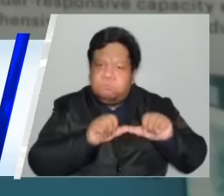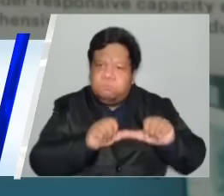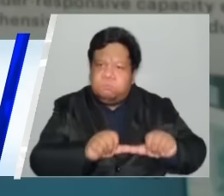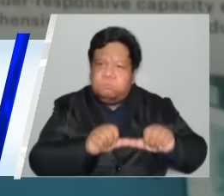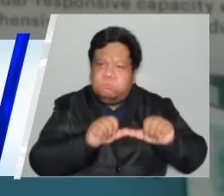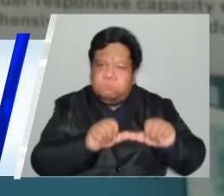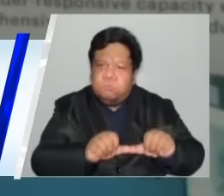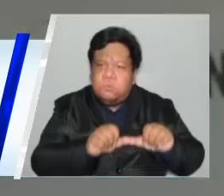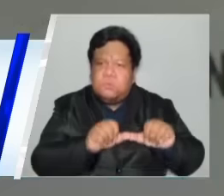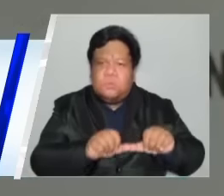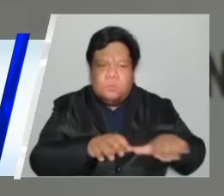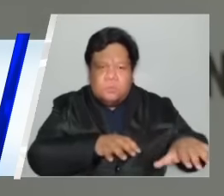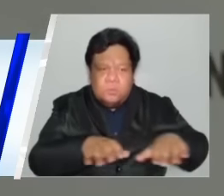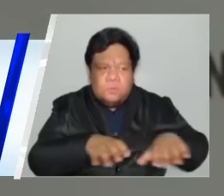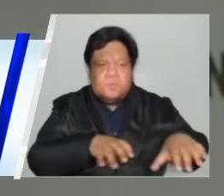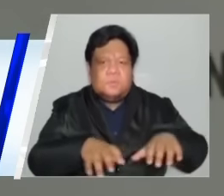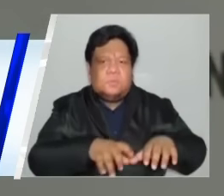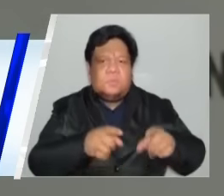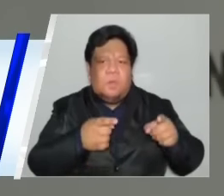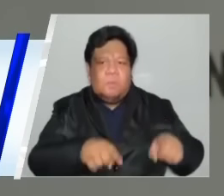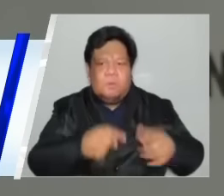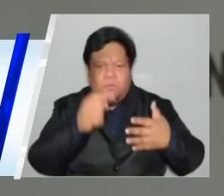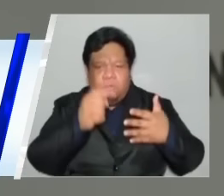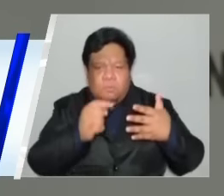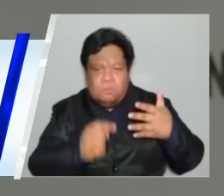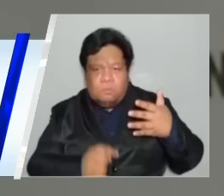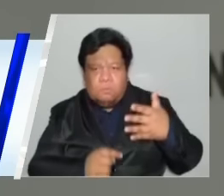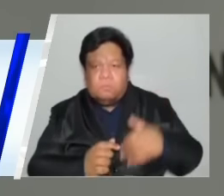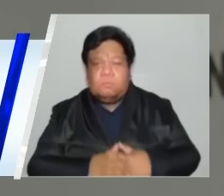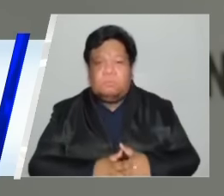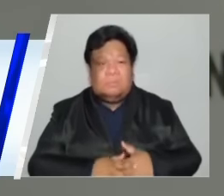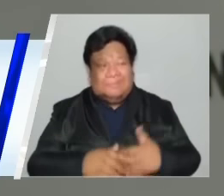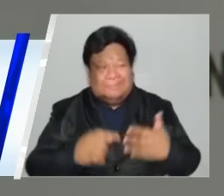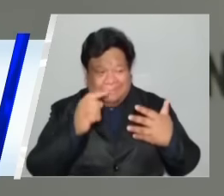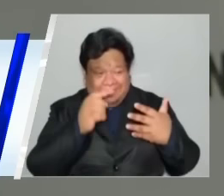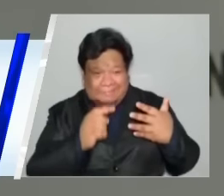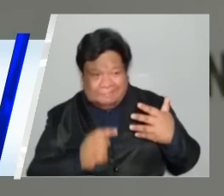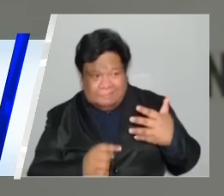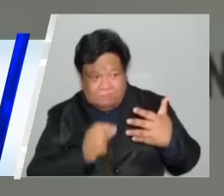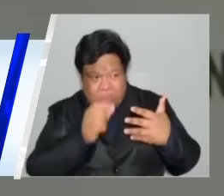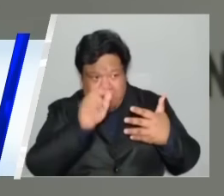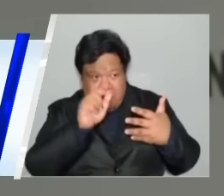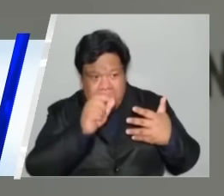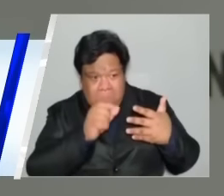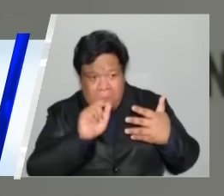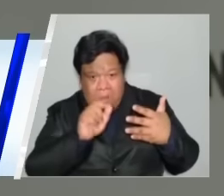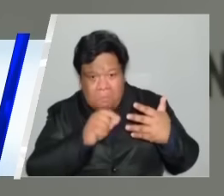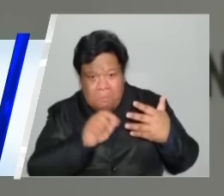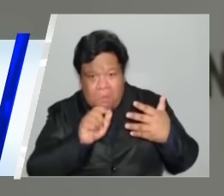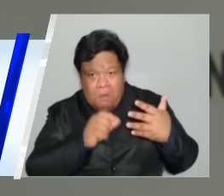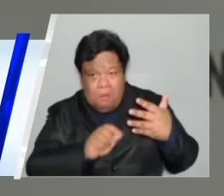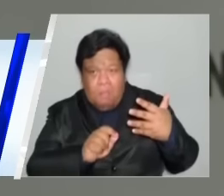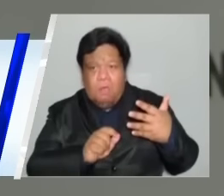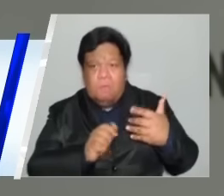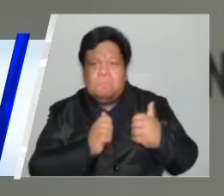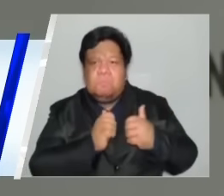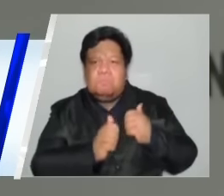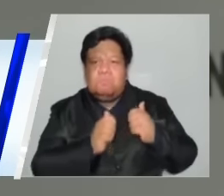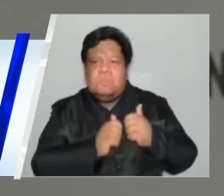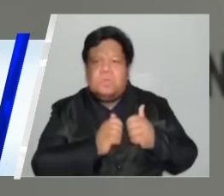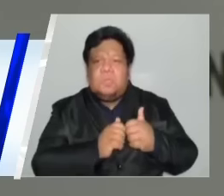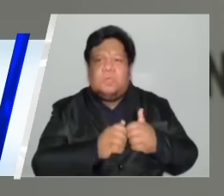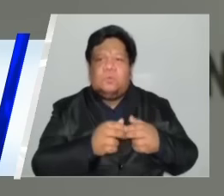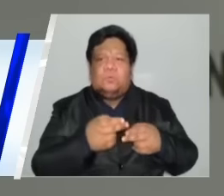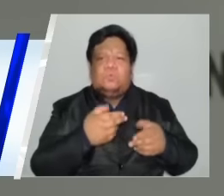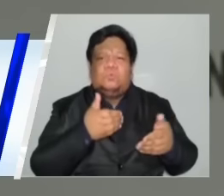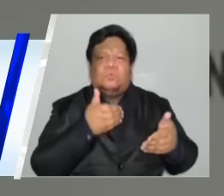mga parameters. Ito pong mga parameters na ito ay nagsasaad na meron pong napipintong